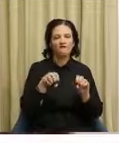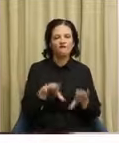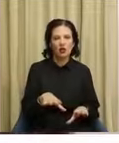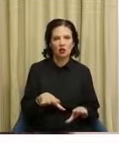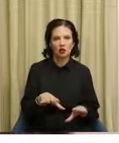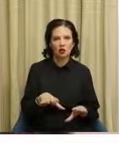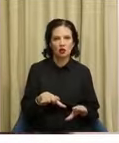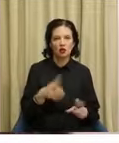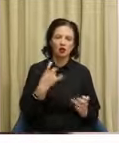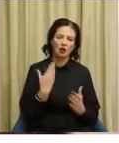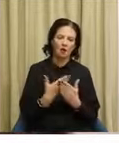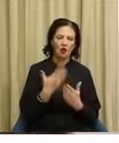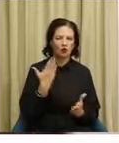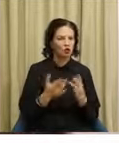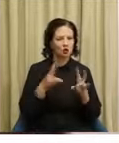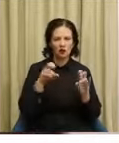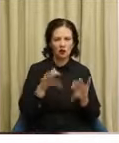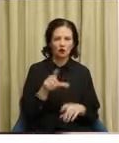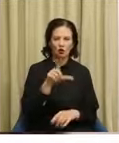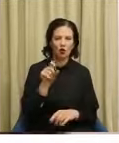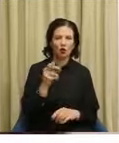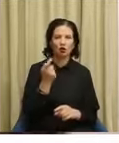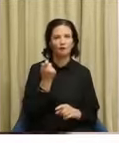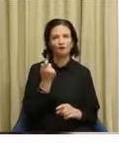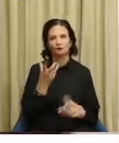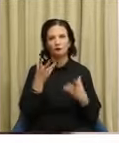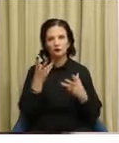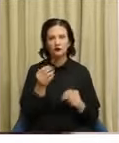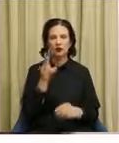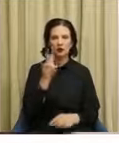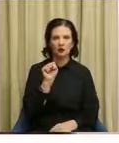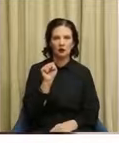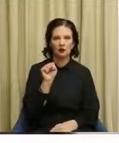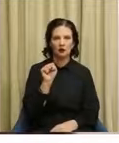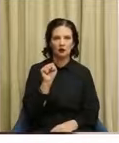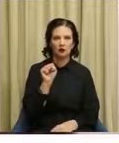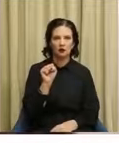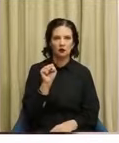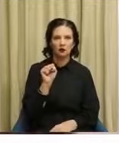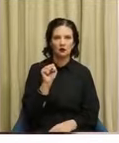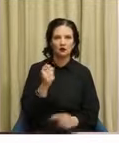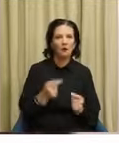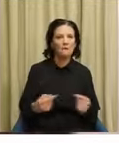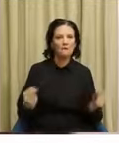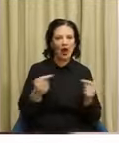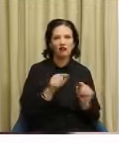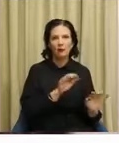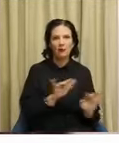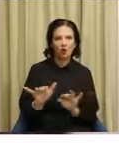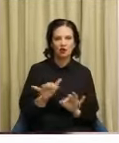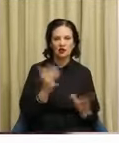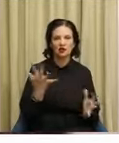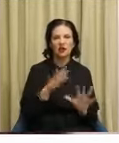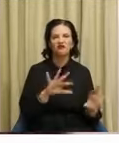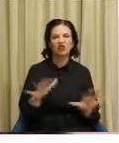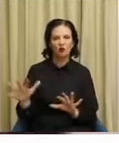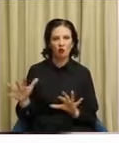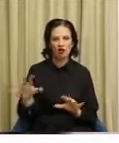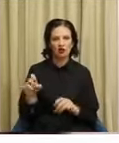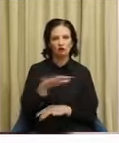вирішить, напевно, якщо не вирішить, то хоча б повпливає на певні процеси, які